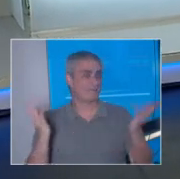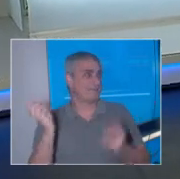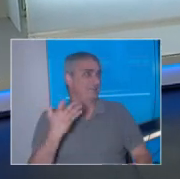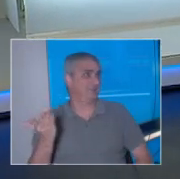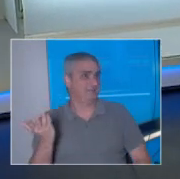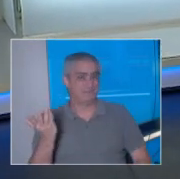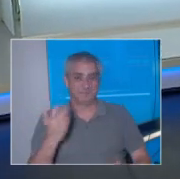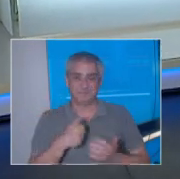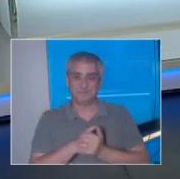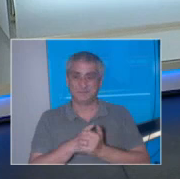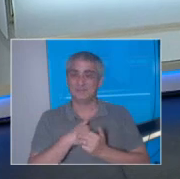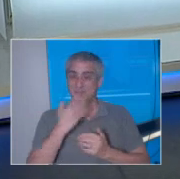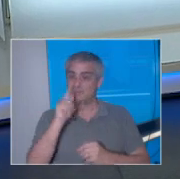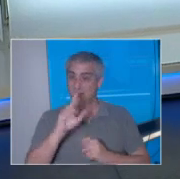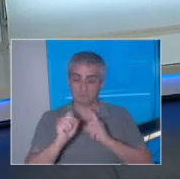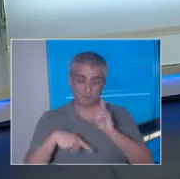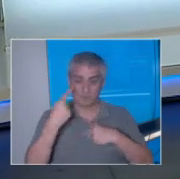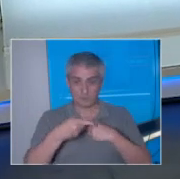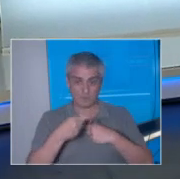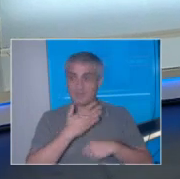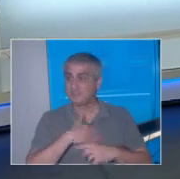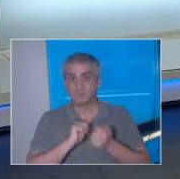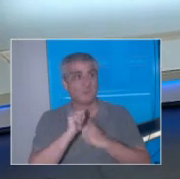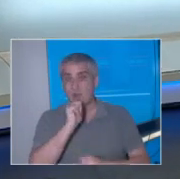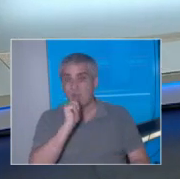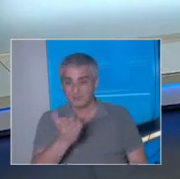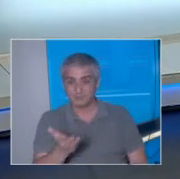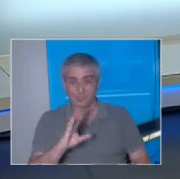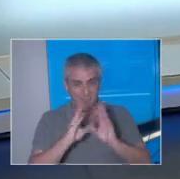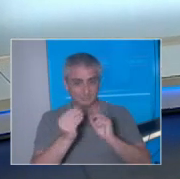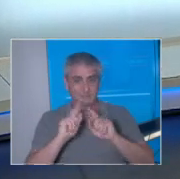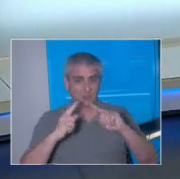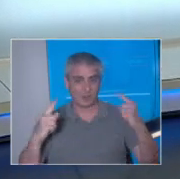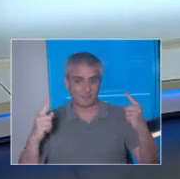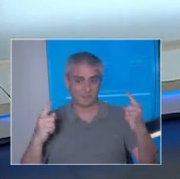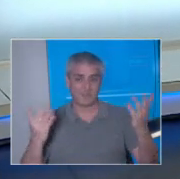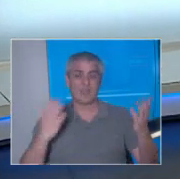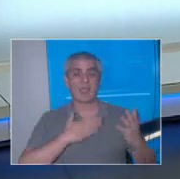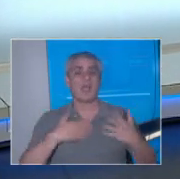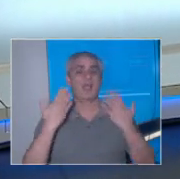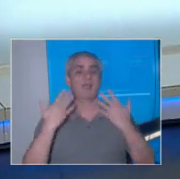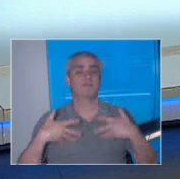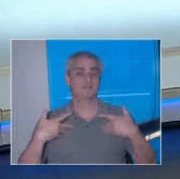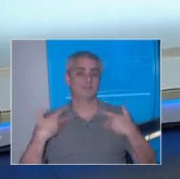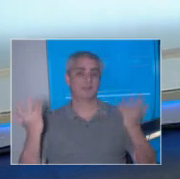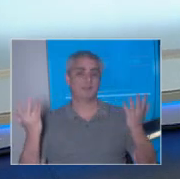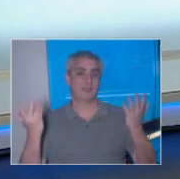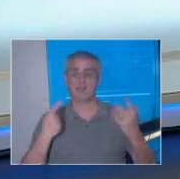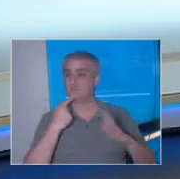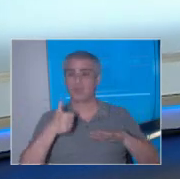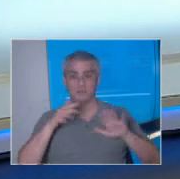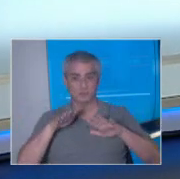הגיע? אנחנו נהיה פה גם בשבוע הבא, תרצו או לא תרצו. נסכם לכם כל מיני... חג אביב שמח! איך אמר ראש